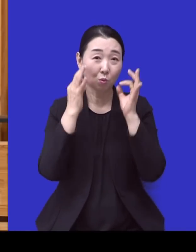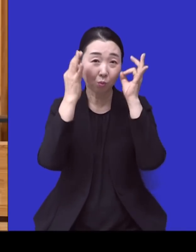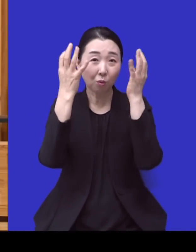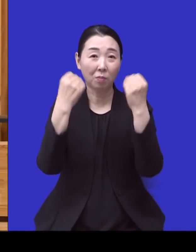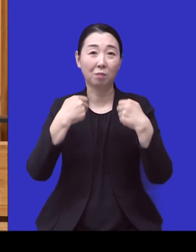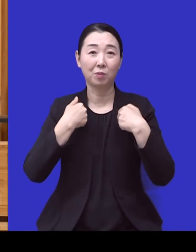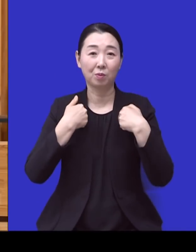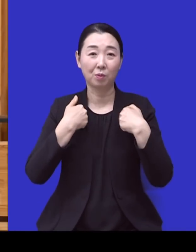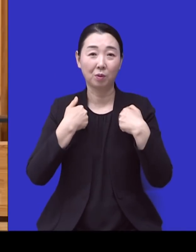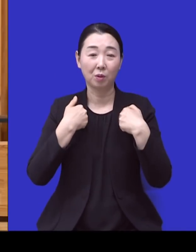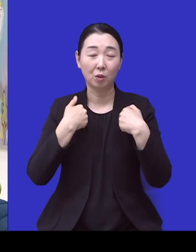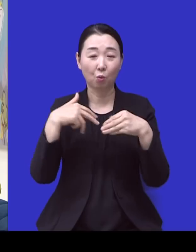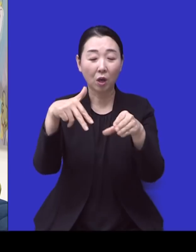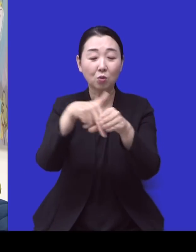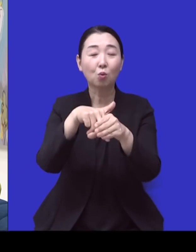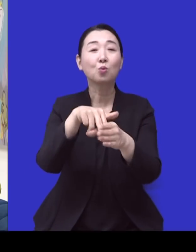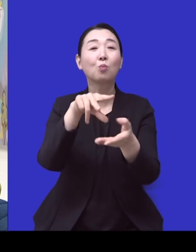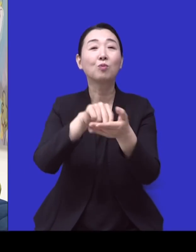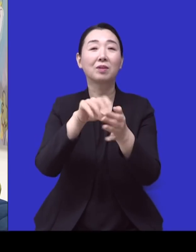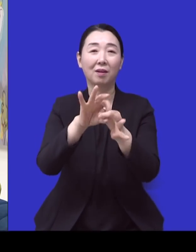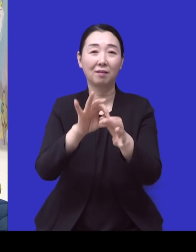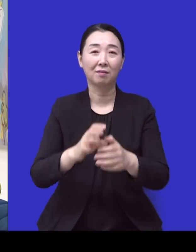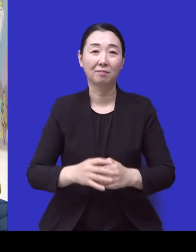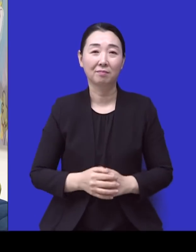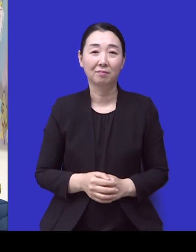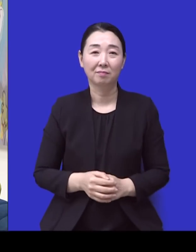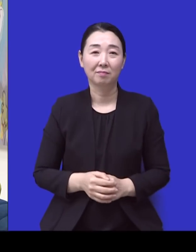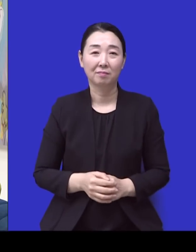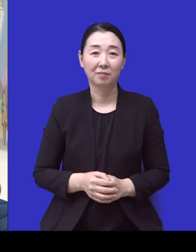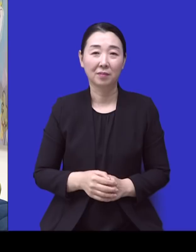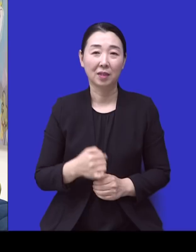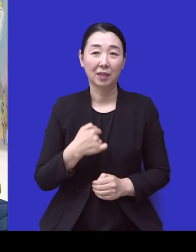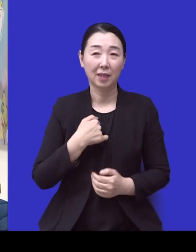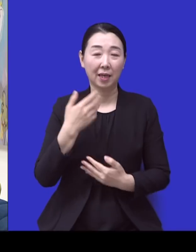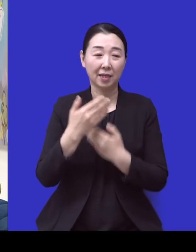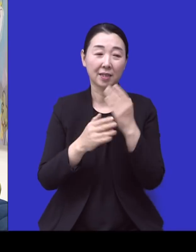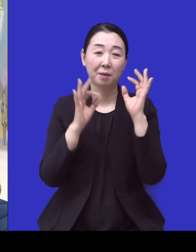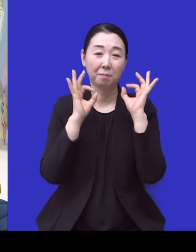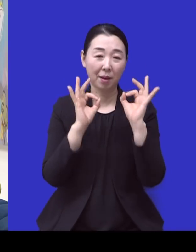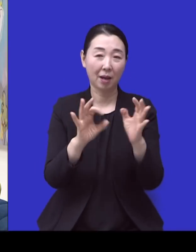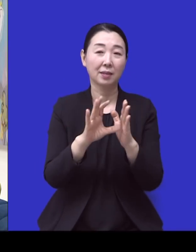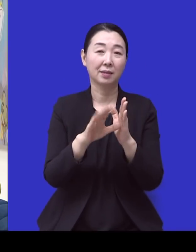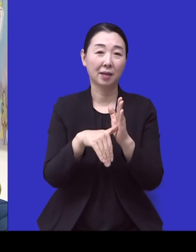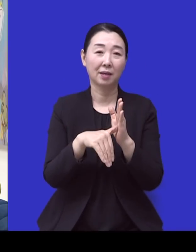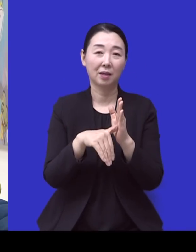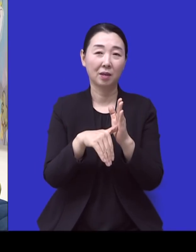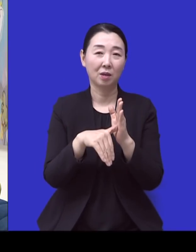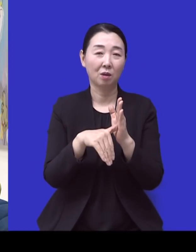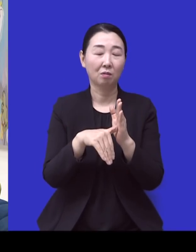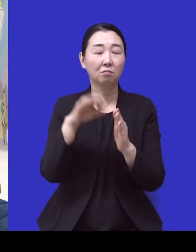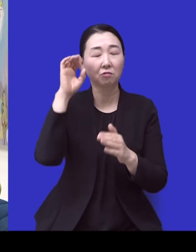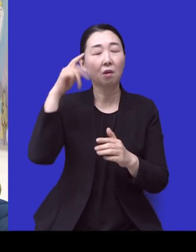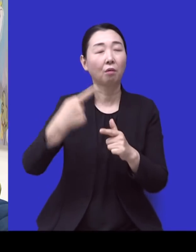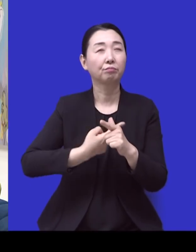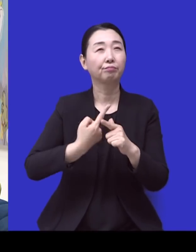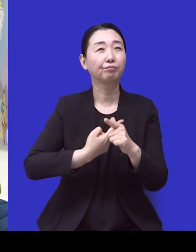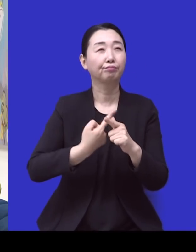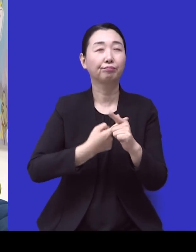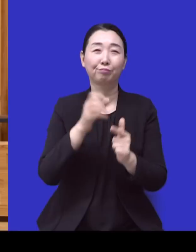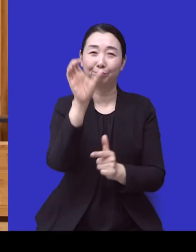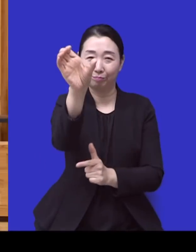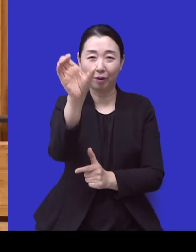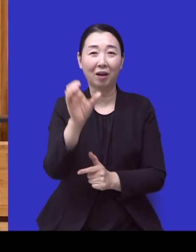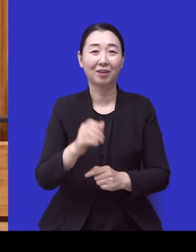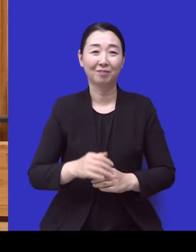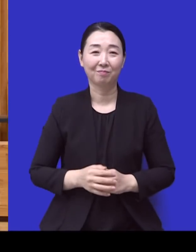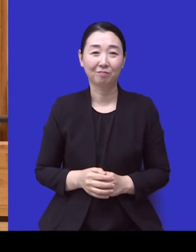많이 해야 될 것 같아요. 또 특히 이제 종교 문제이기 때문에. 네, 맞아요. 예. 근데 사실 제가 그 영상 올릴 때는 네. 진짜 별 생각 없이, 그냥 아무 생각 없이